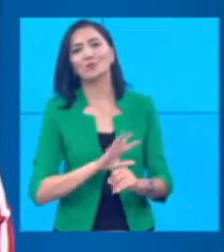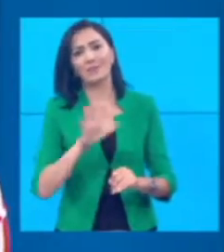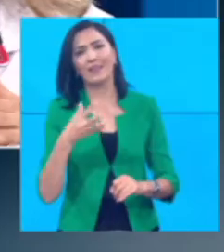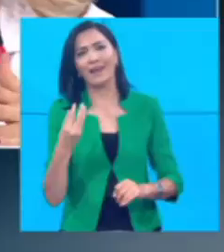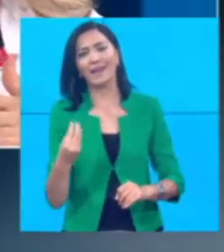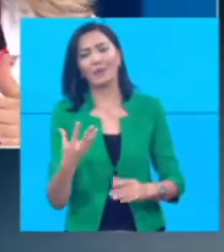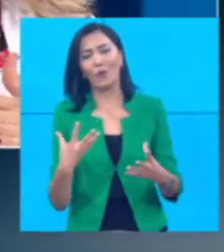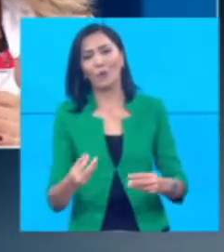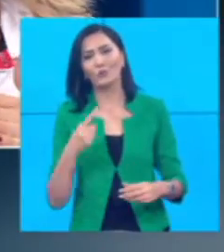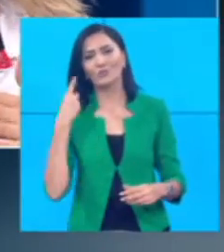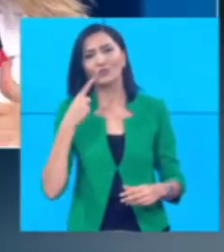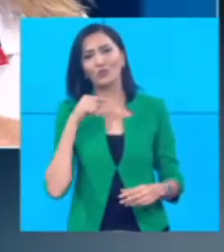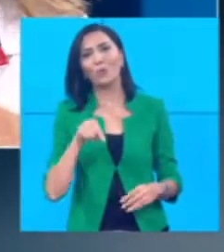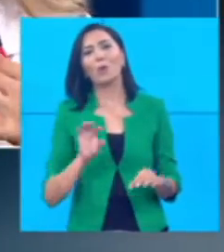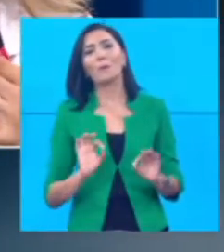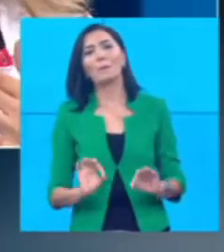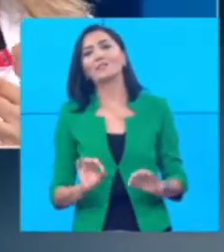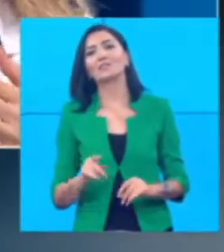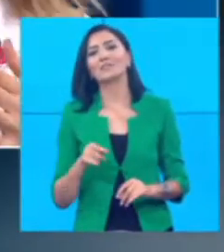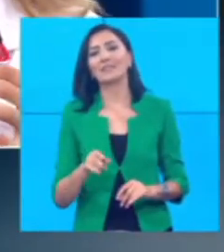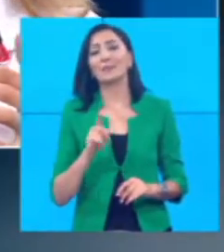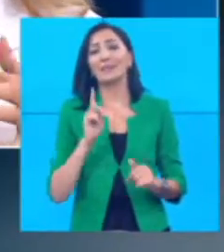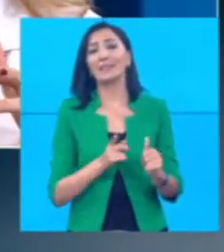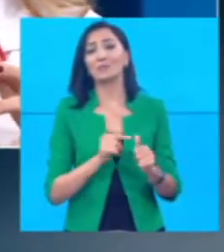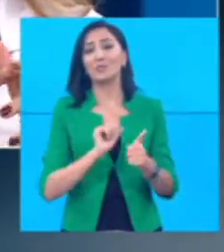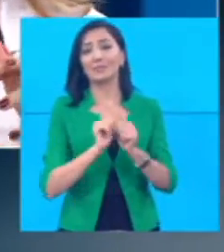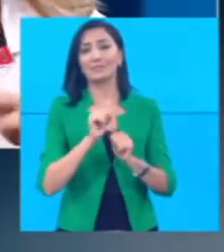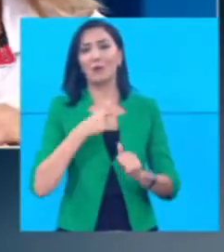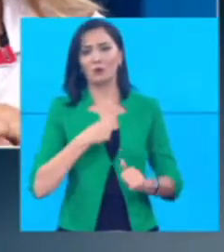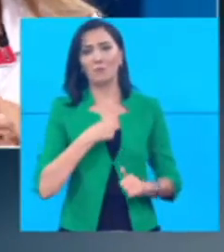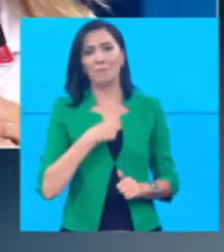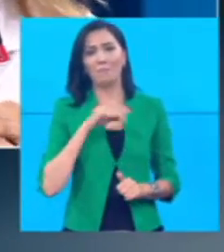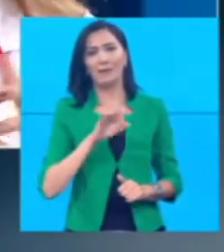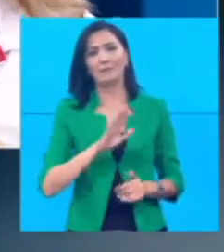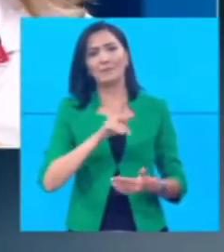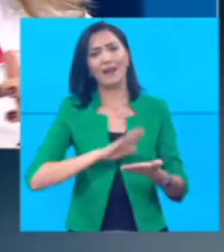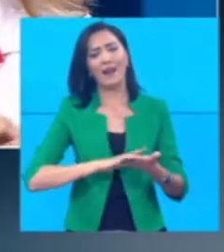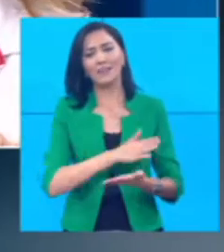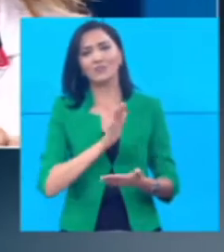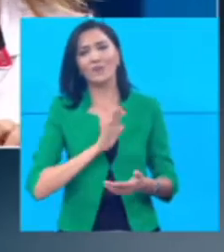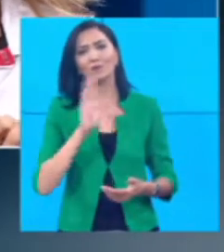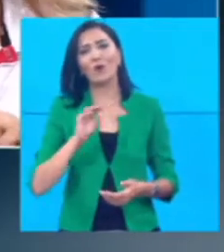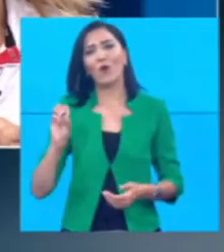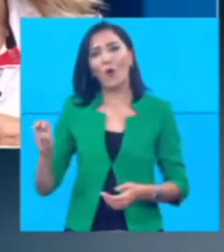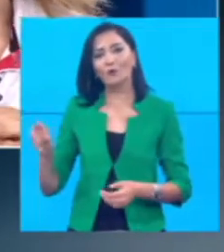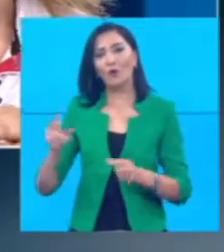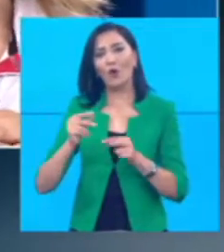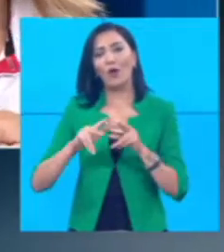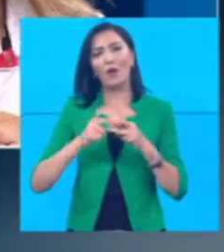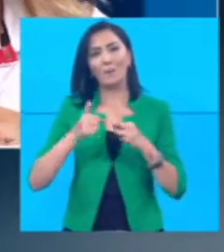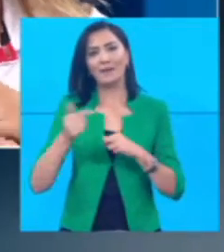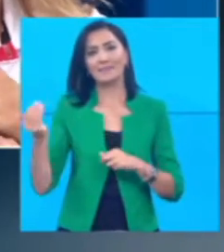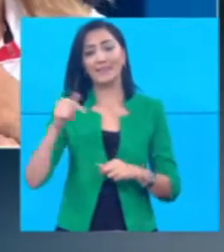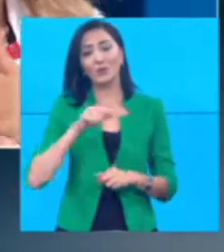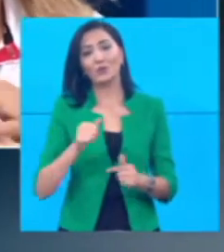için daha verimli olduğunu düşündüm. Böyle başladım. İlk başlayan sporcu bendim. Yine arkadaşlarım vardı. Sonra hocamız geldi, Ömer